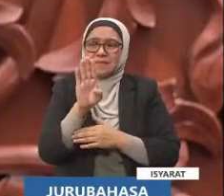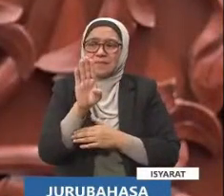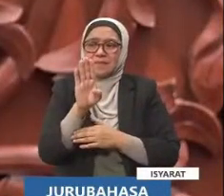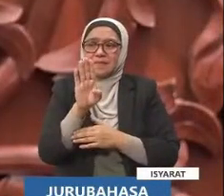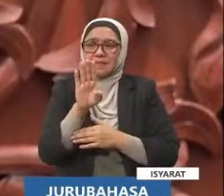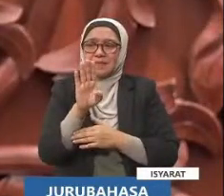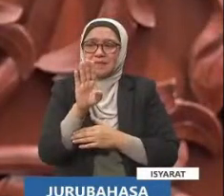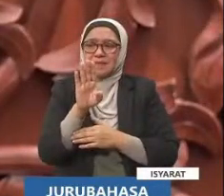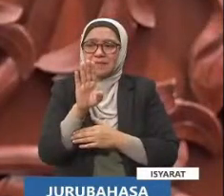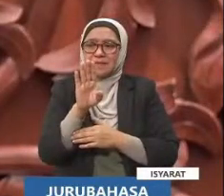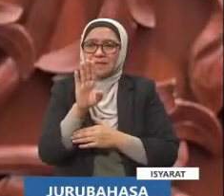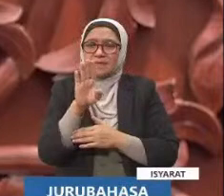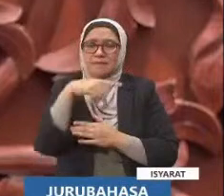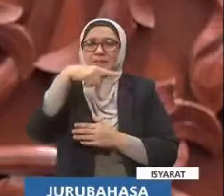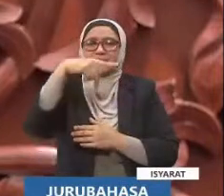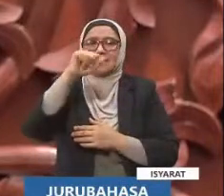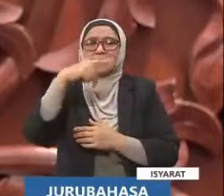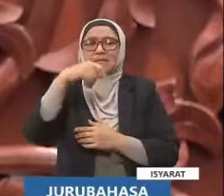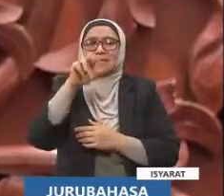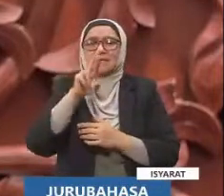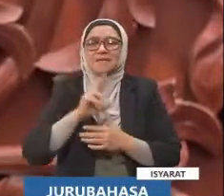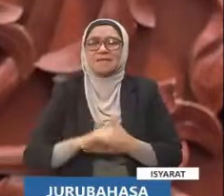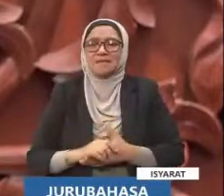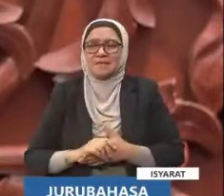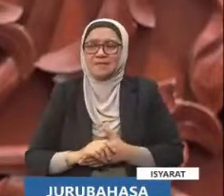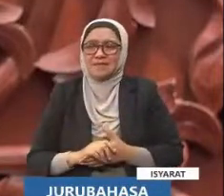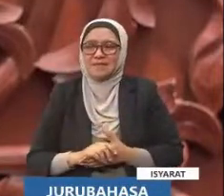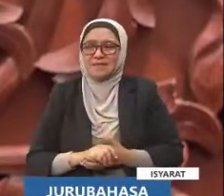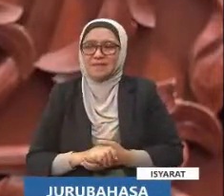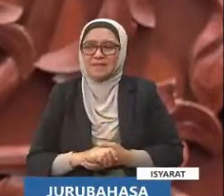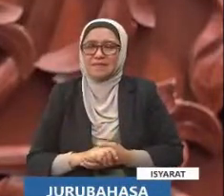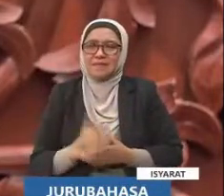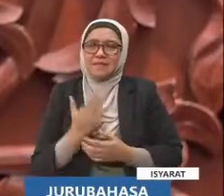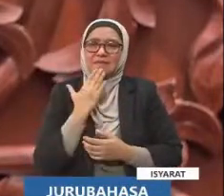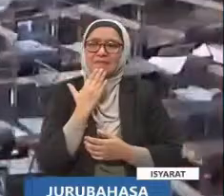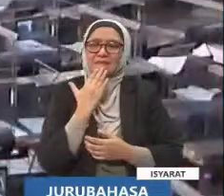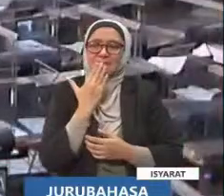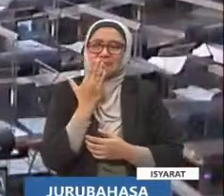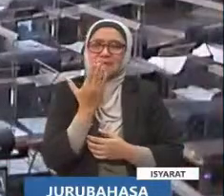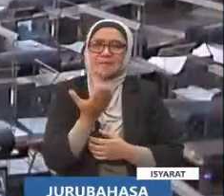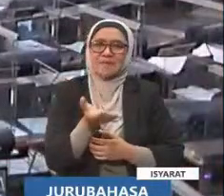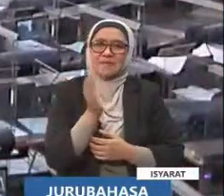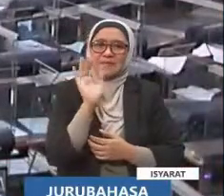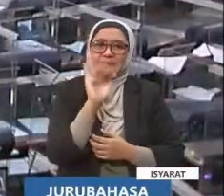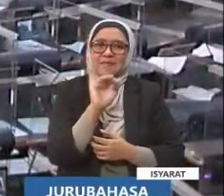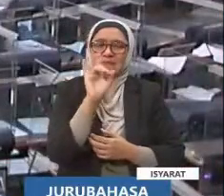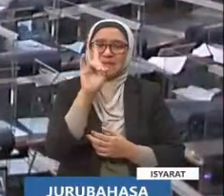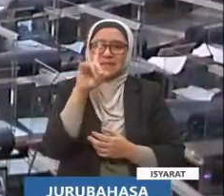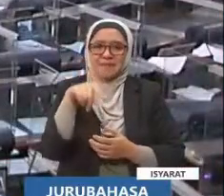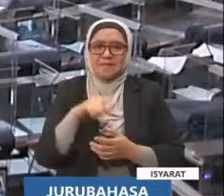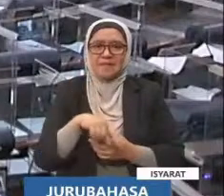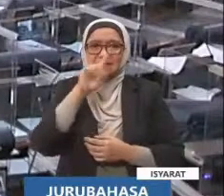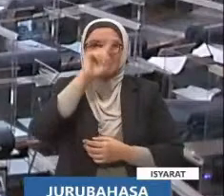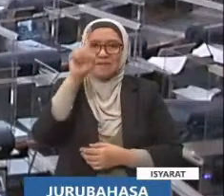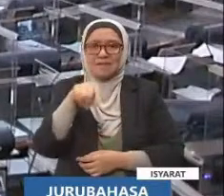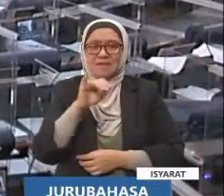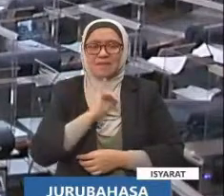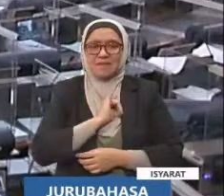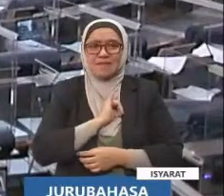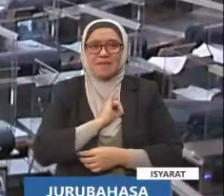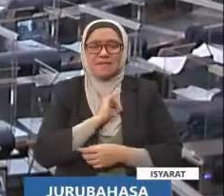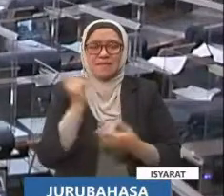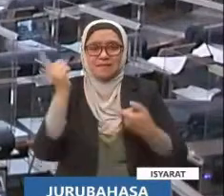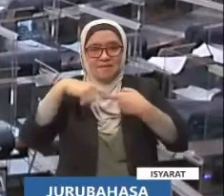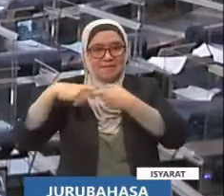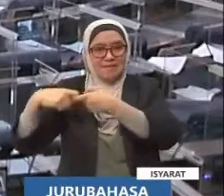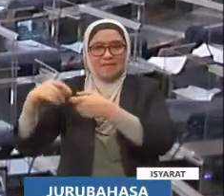Indonesia hai hai Hai sobs terima kasih Aduh ini berdua soalan saya juga